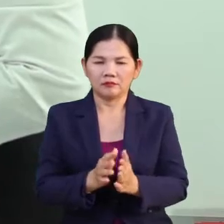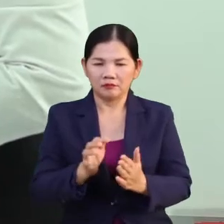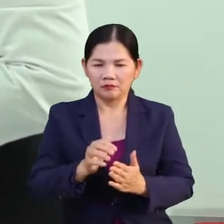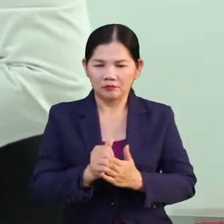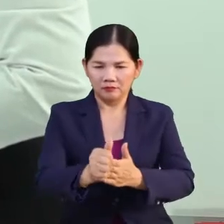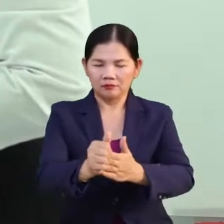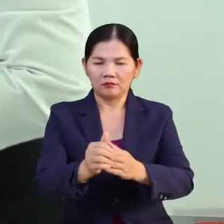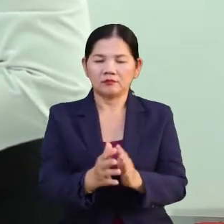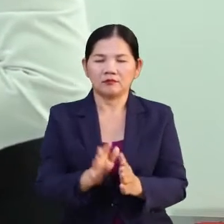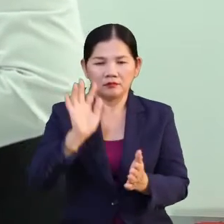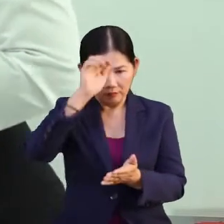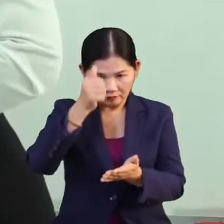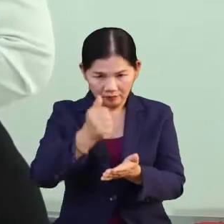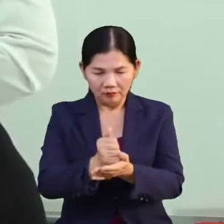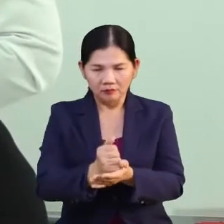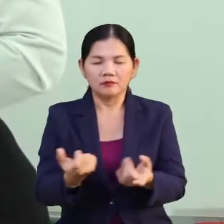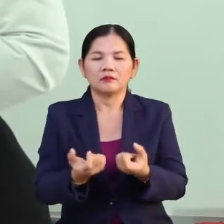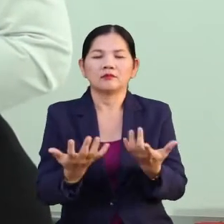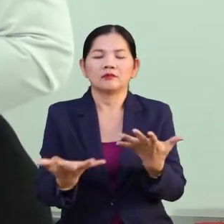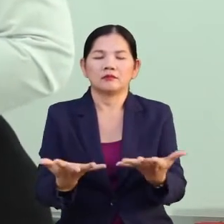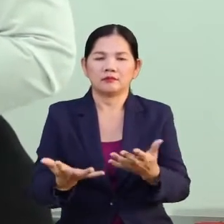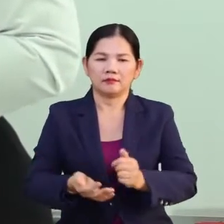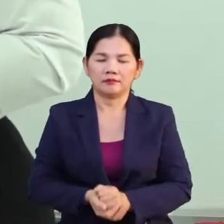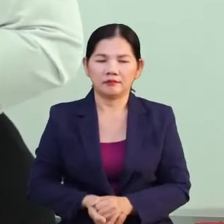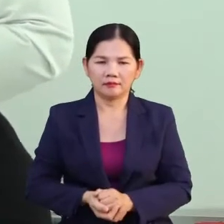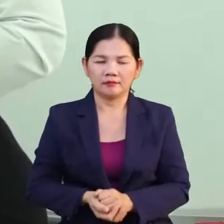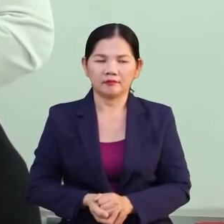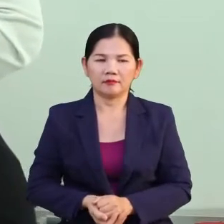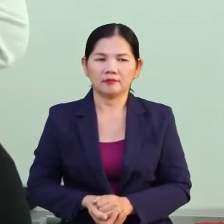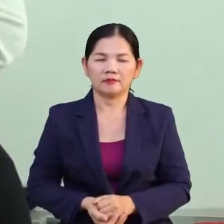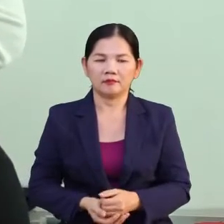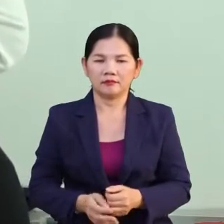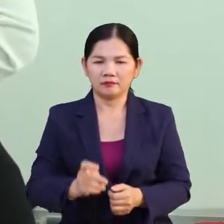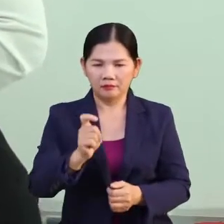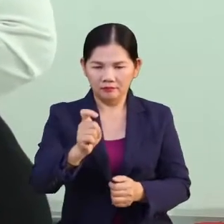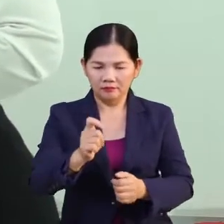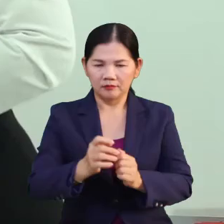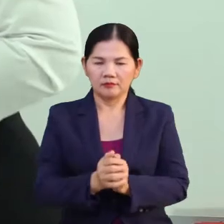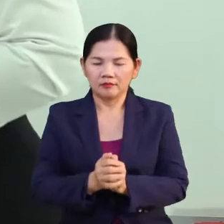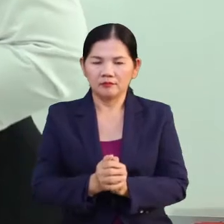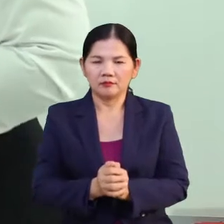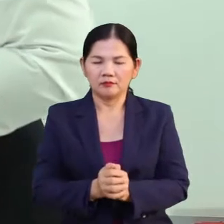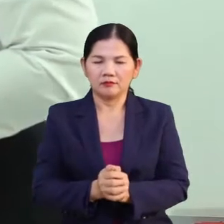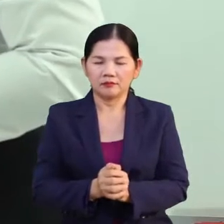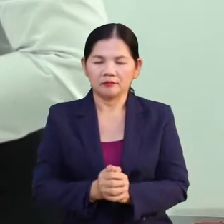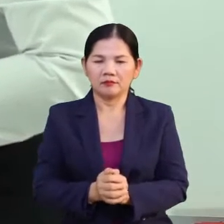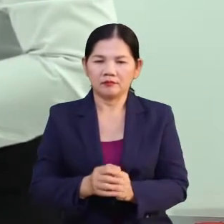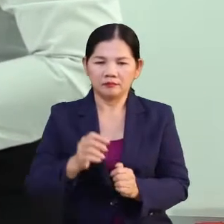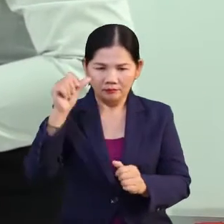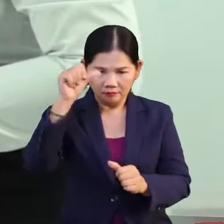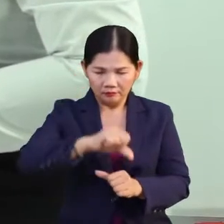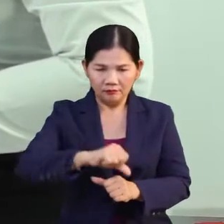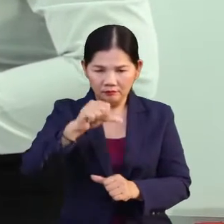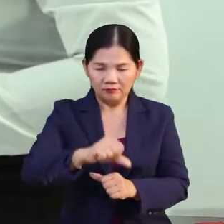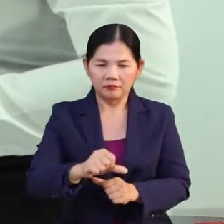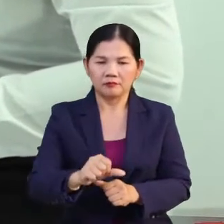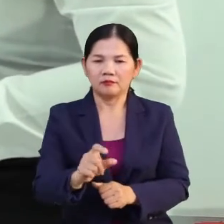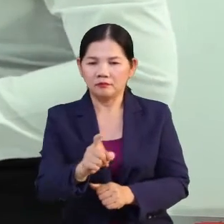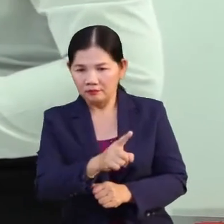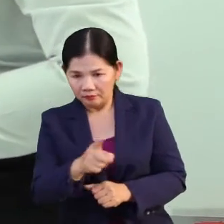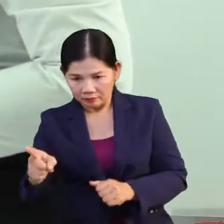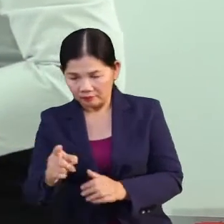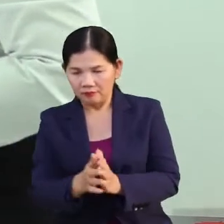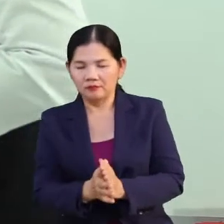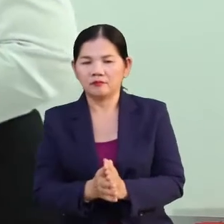ងទទួលផលដូចម្ដេចចាខតើការប្រមាថមើលងាយគេ